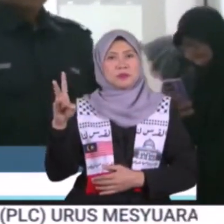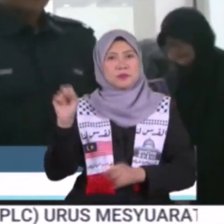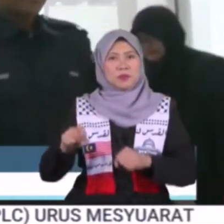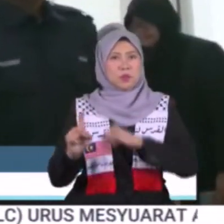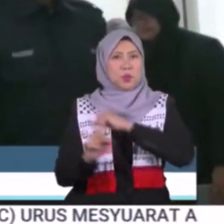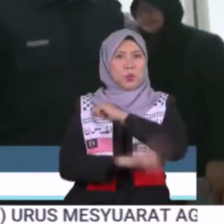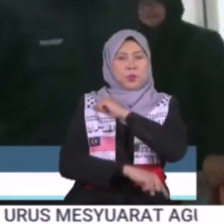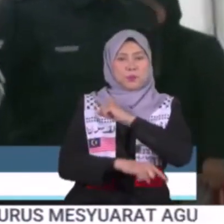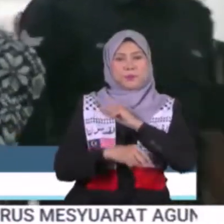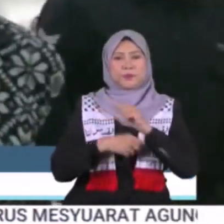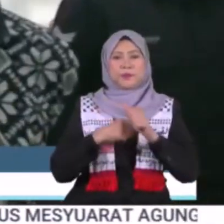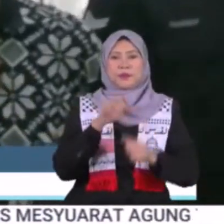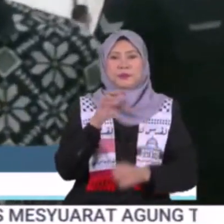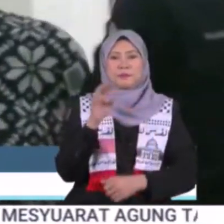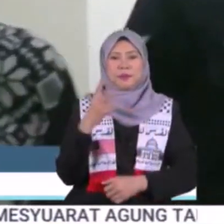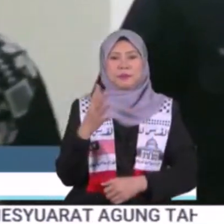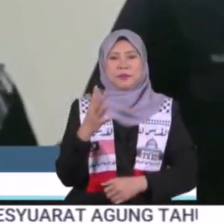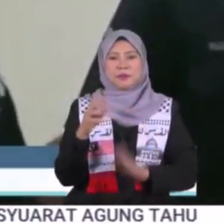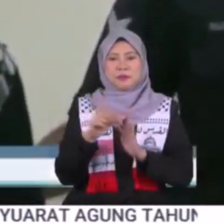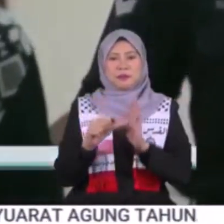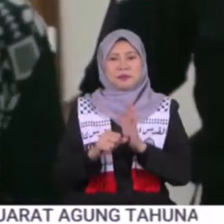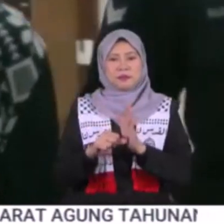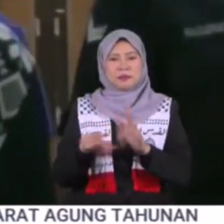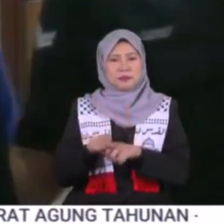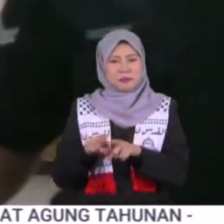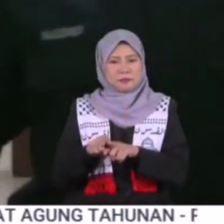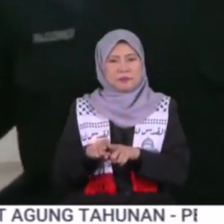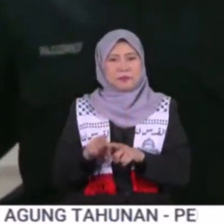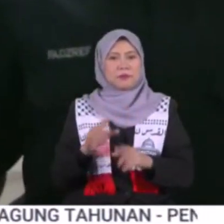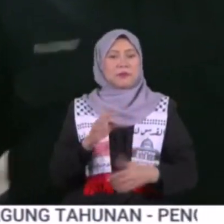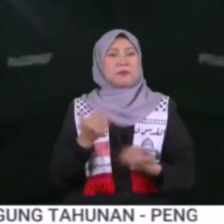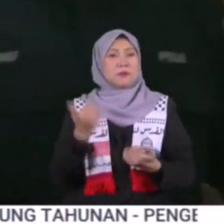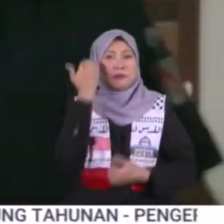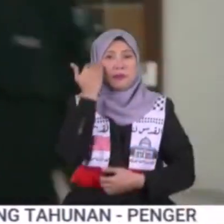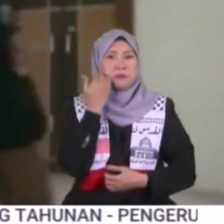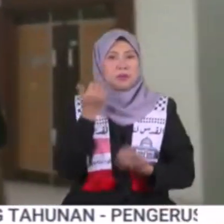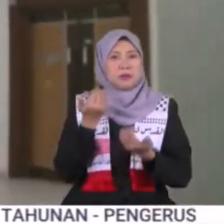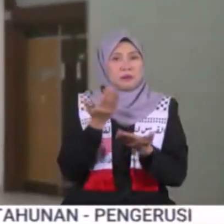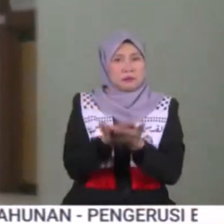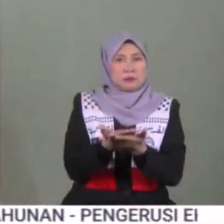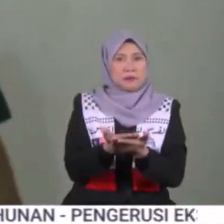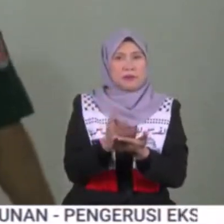boleh dihukum mengikut Seksyen 14 Akta Sama. Mahkamah menawarkan jaminan